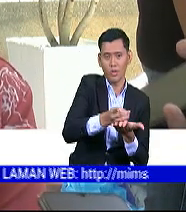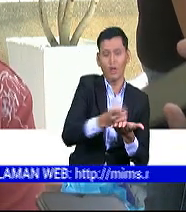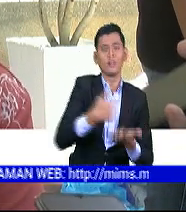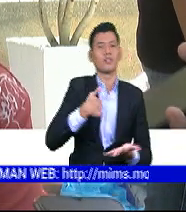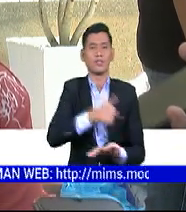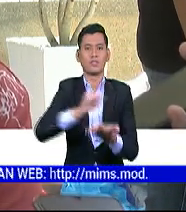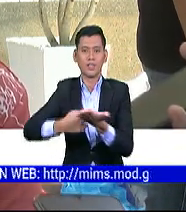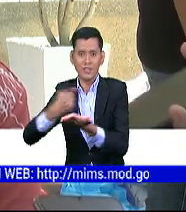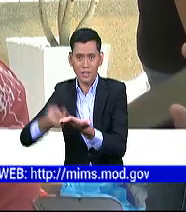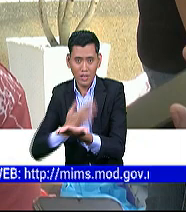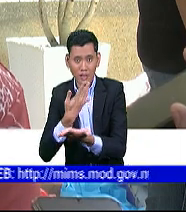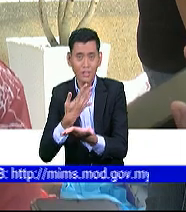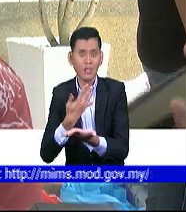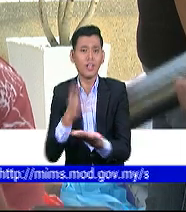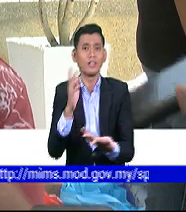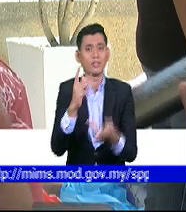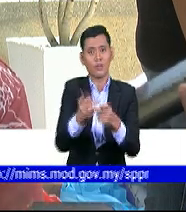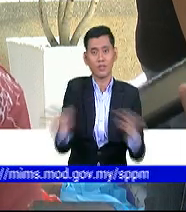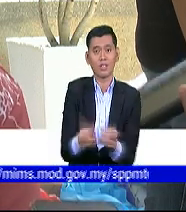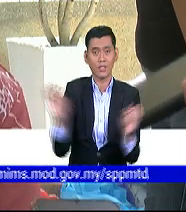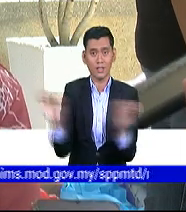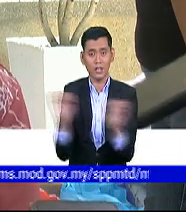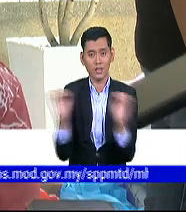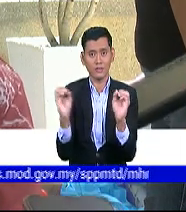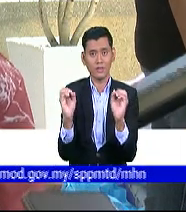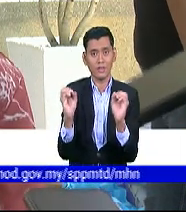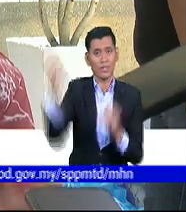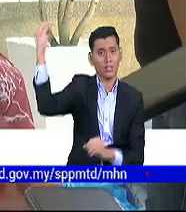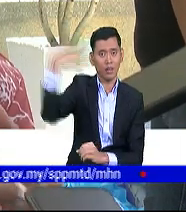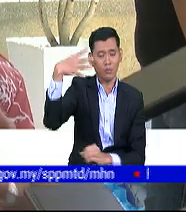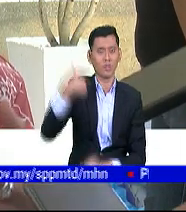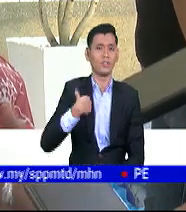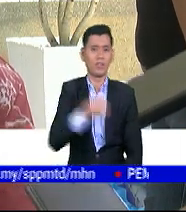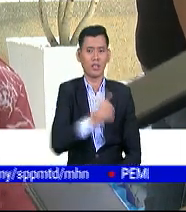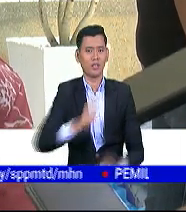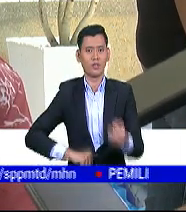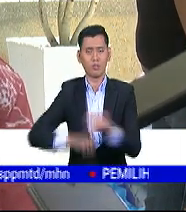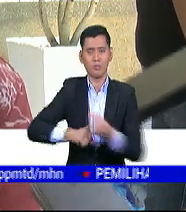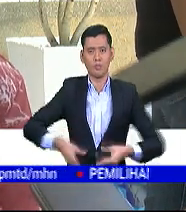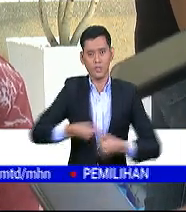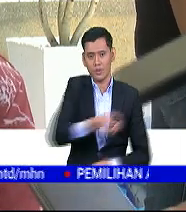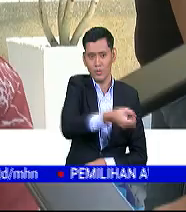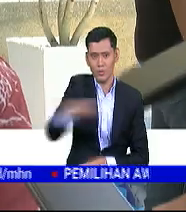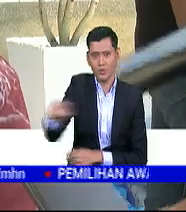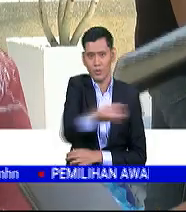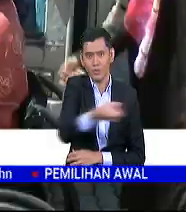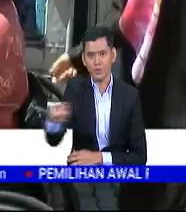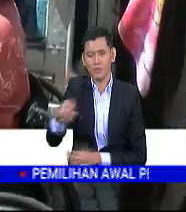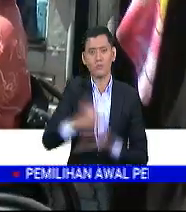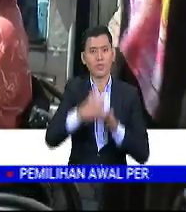tempat kawasan-kawasan mereka tu tidak ada lampu, jadi kami pun ada memberi sokongan daripada torchlight, ya, lampu suluh semua